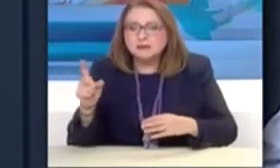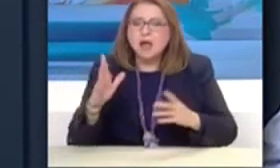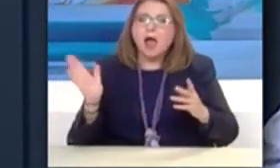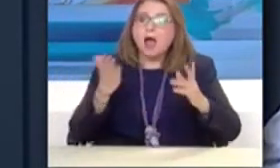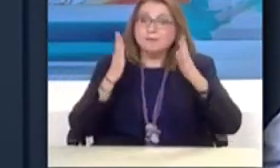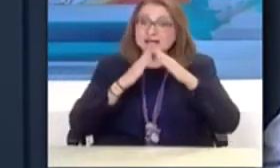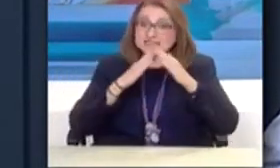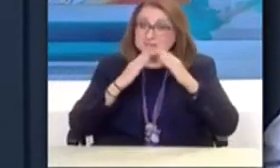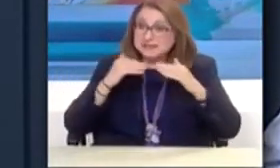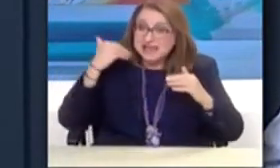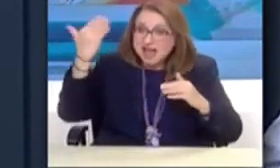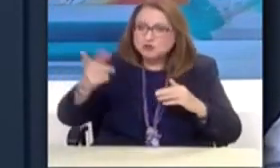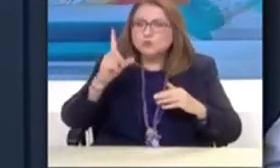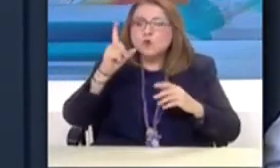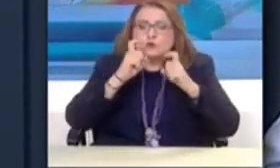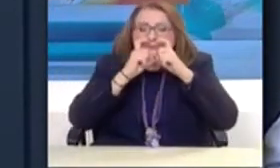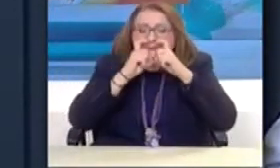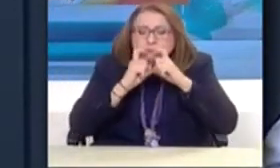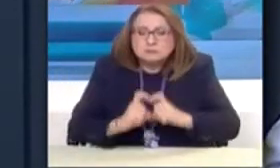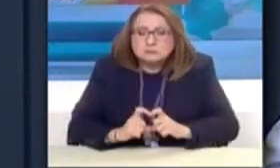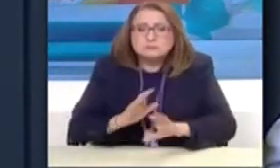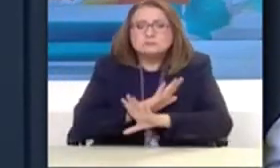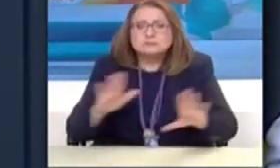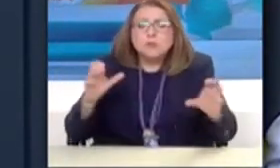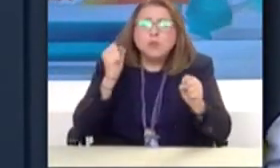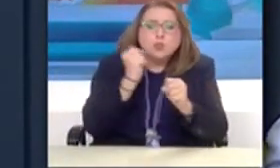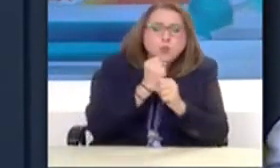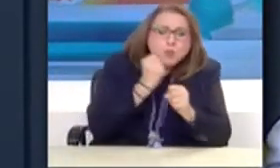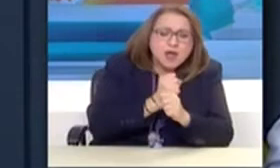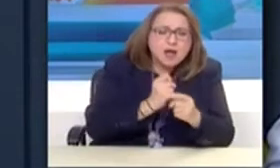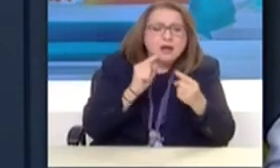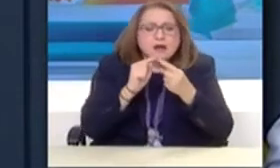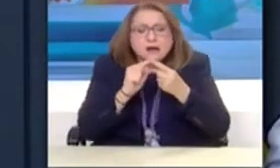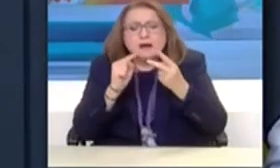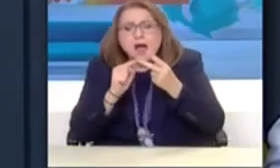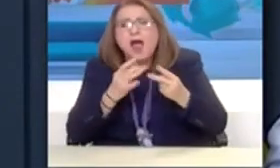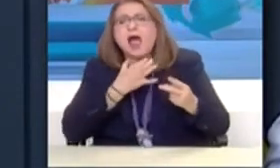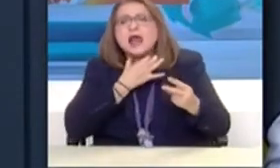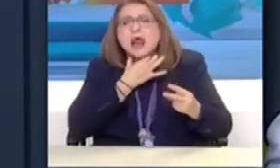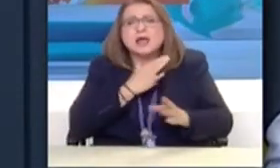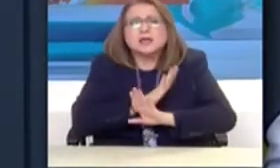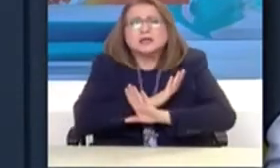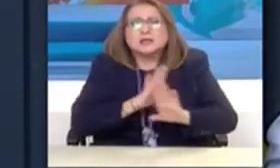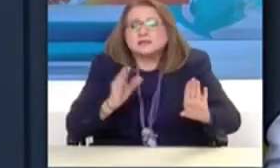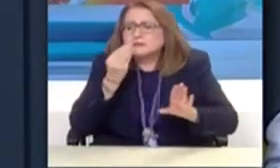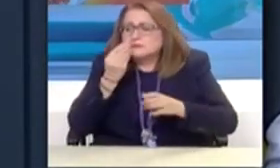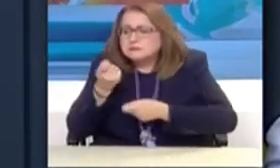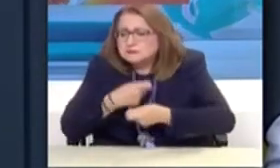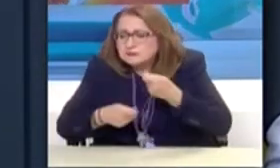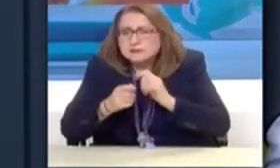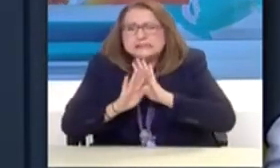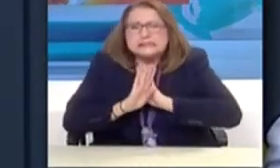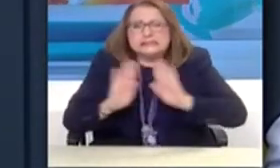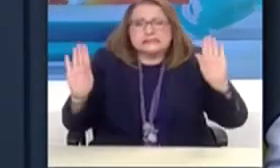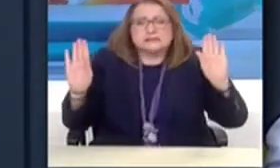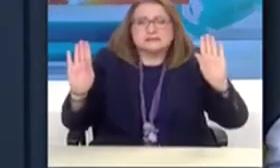να περιοριστεί στο ελάχιστο και μόνο για πολύ συγκεκριμένους λόγους και στο αναγκαίο μέτρο για την εξυπηρέτηση ζωτικών και